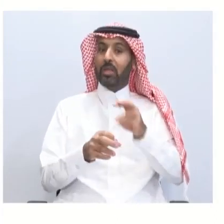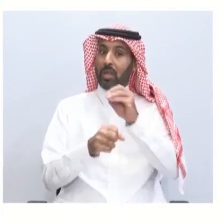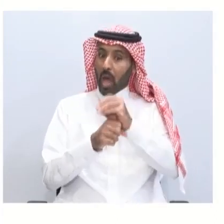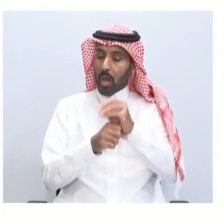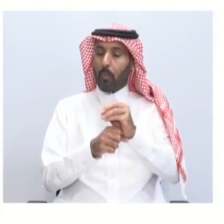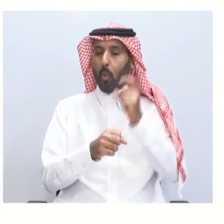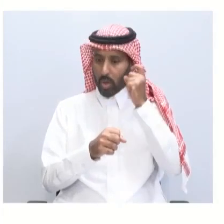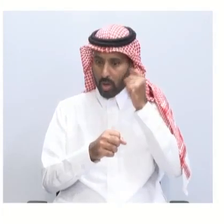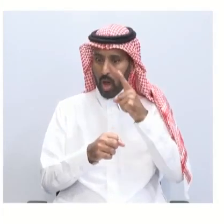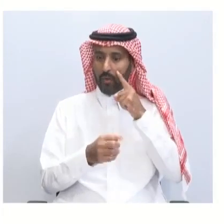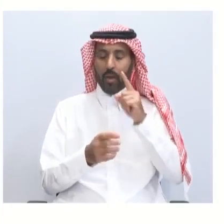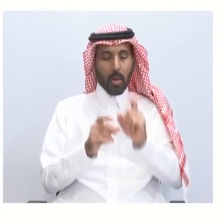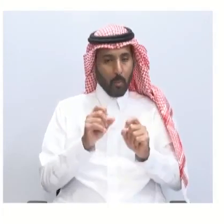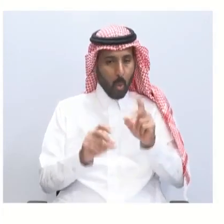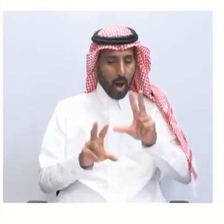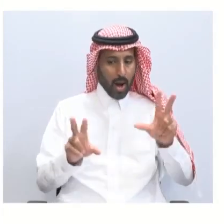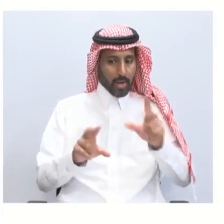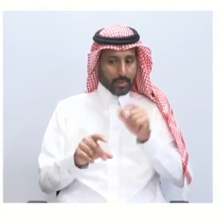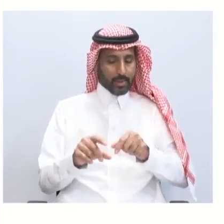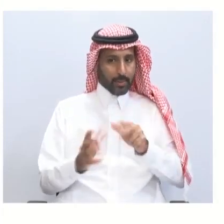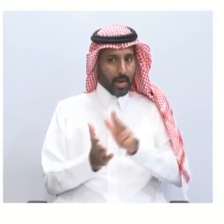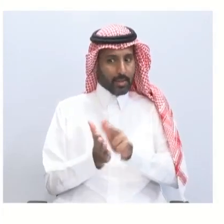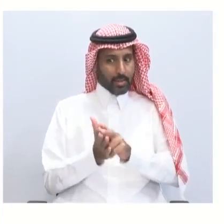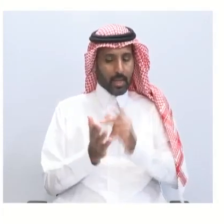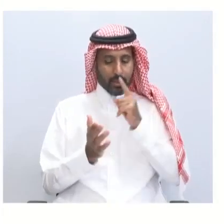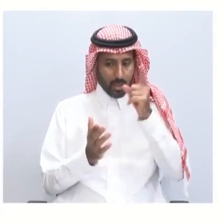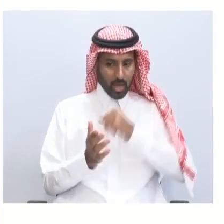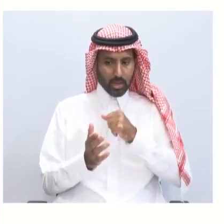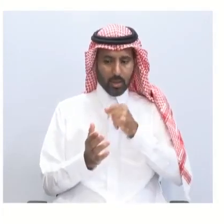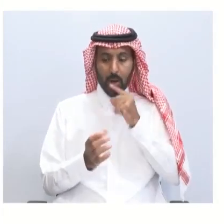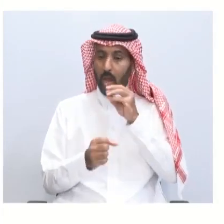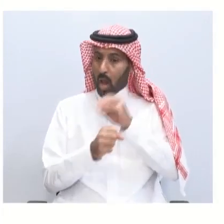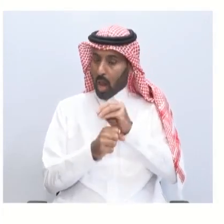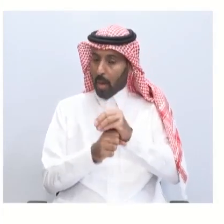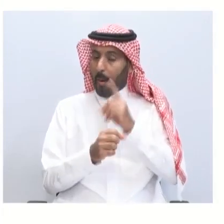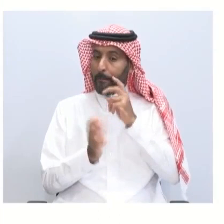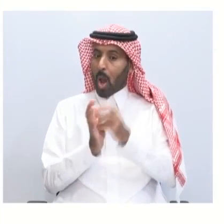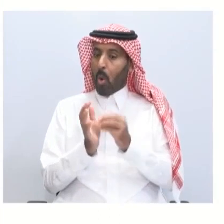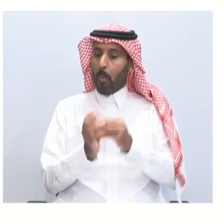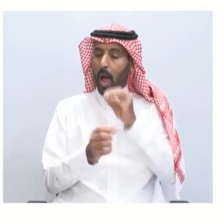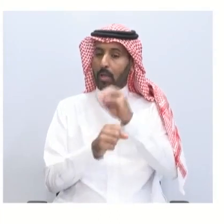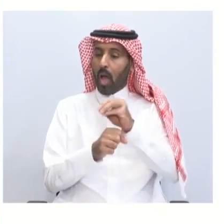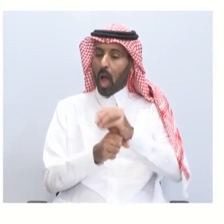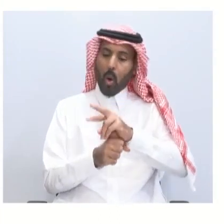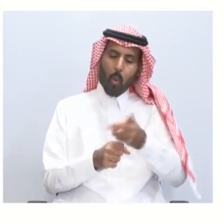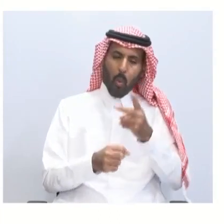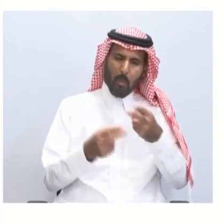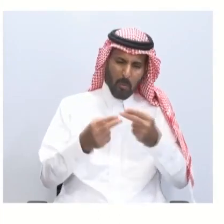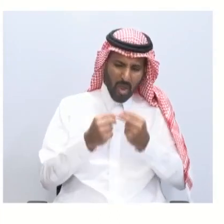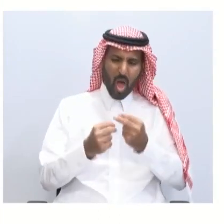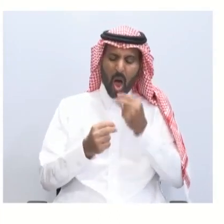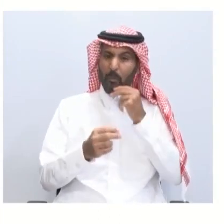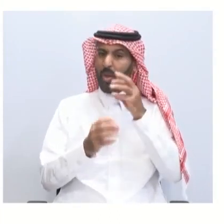يميز المواقع والتطبيقات التي يجب عليه اعطاءه معلوماته لها او منعهم عن